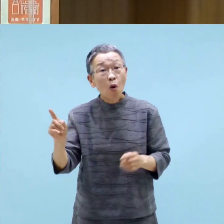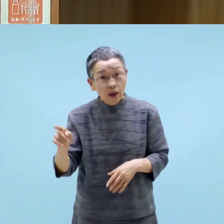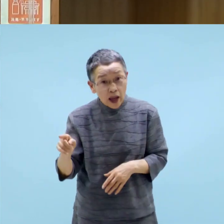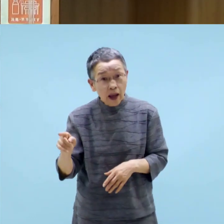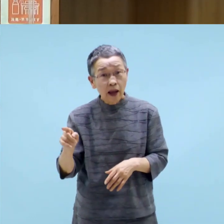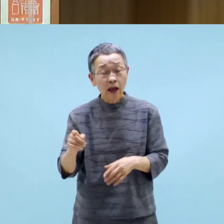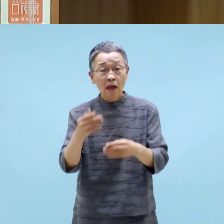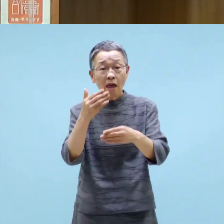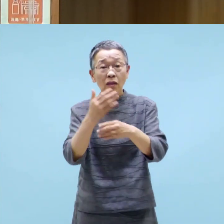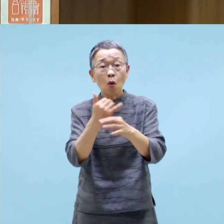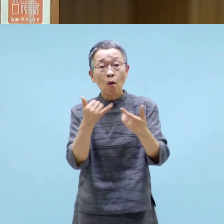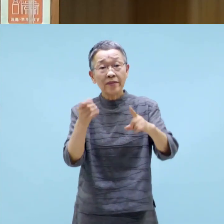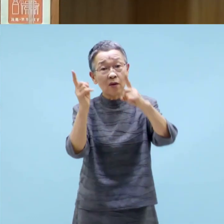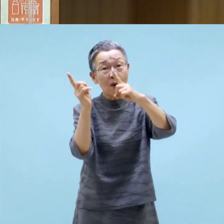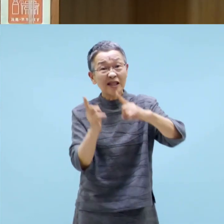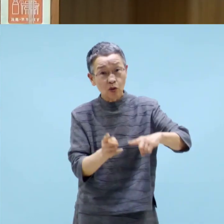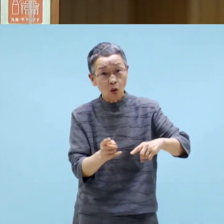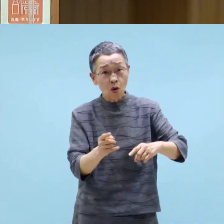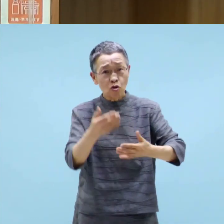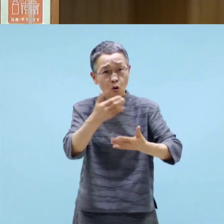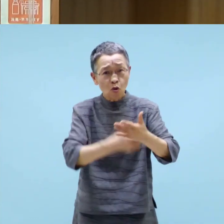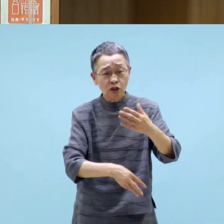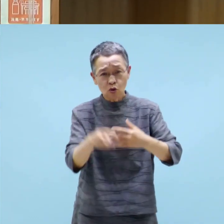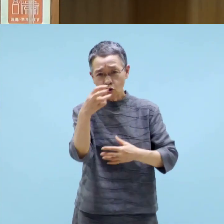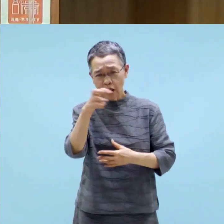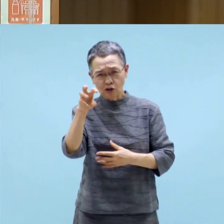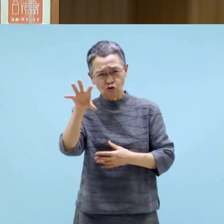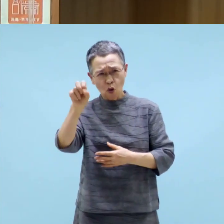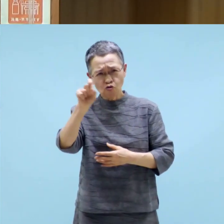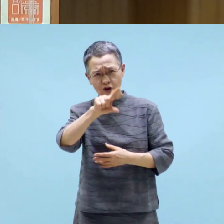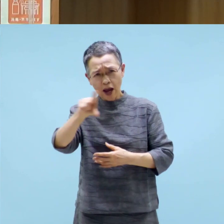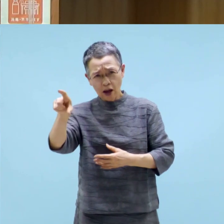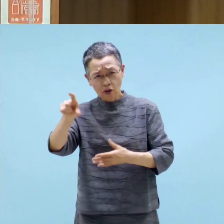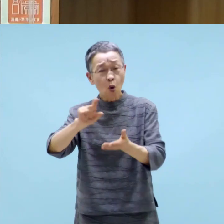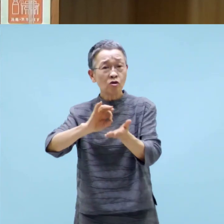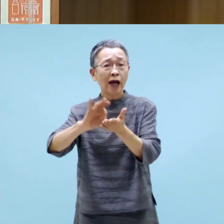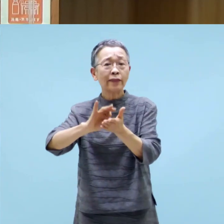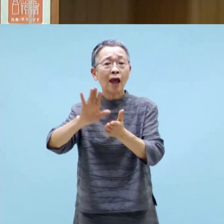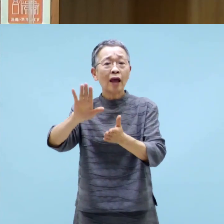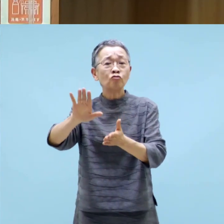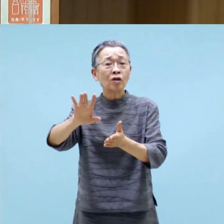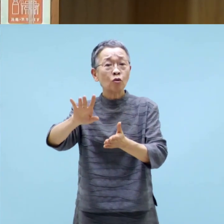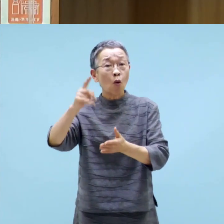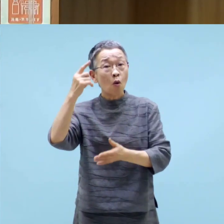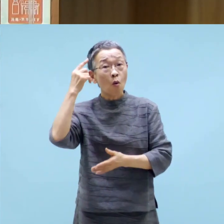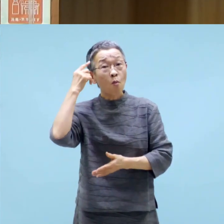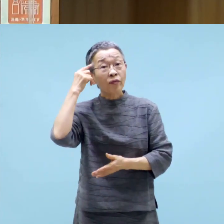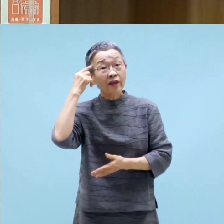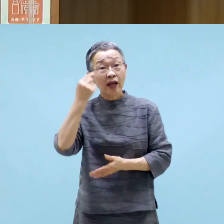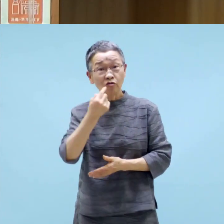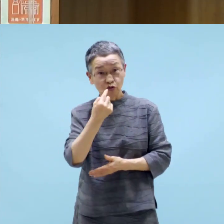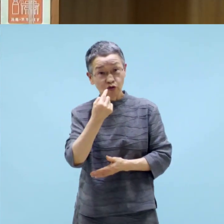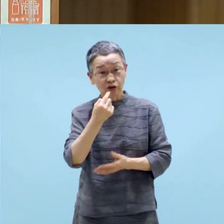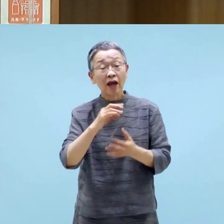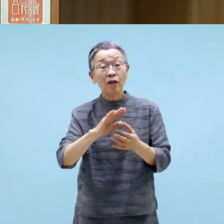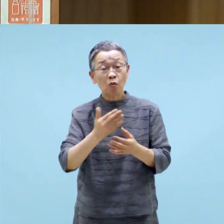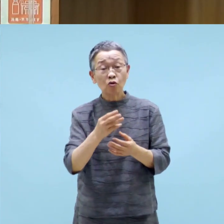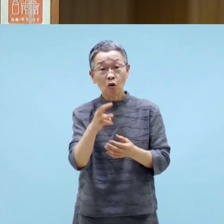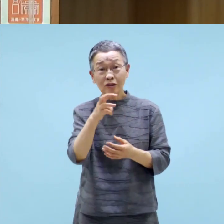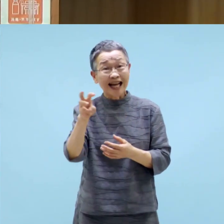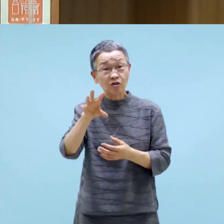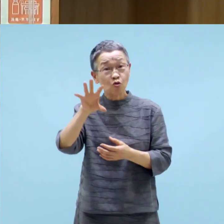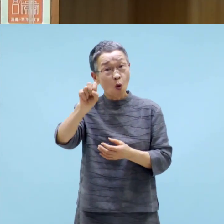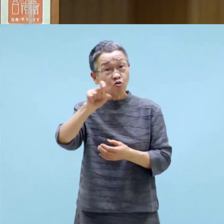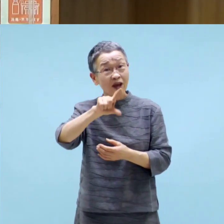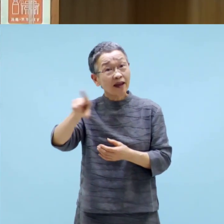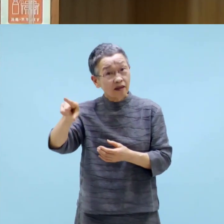道民割の残りの30億円を使っているものだと理解していますが、まずそれで30億円で十分